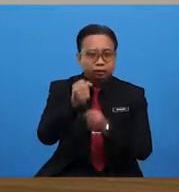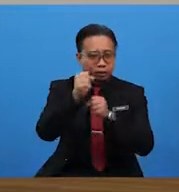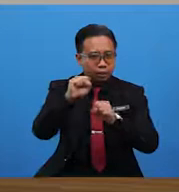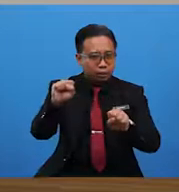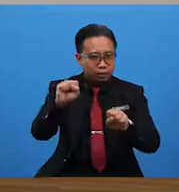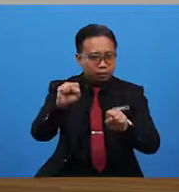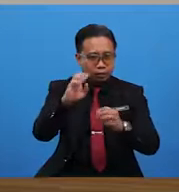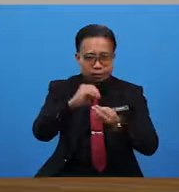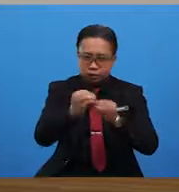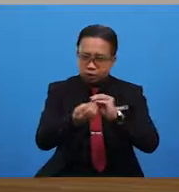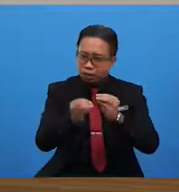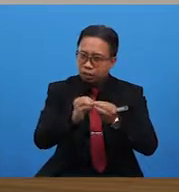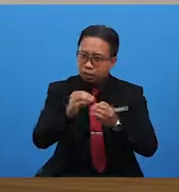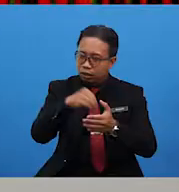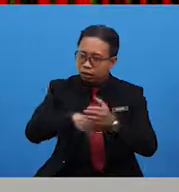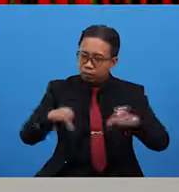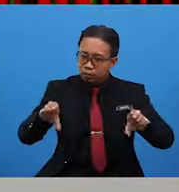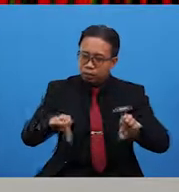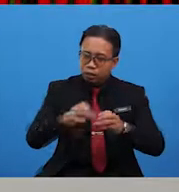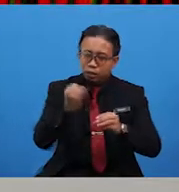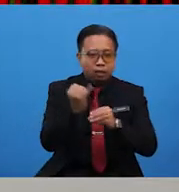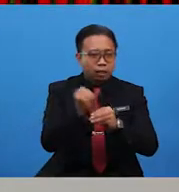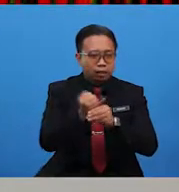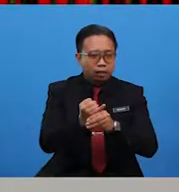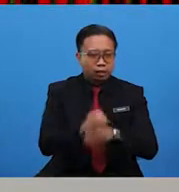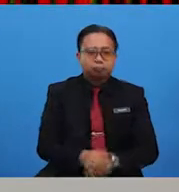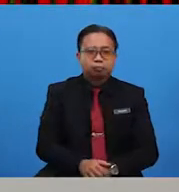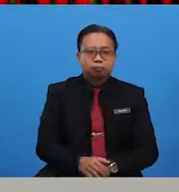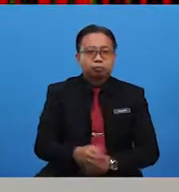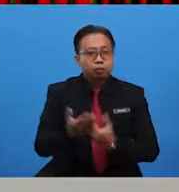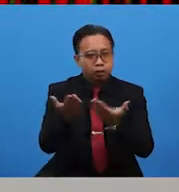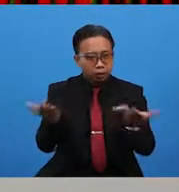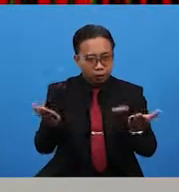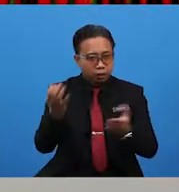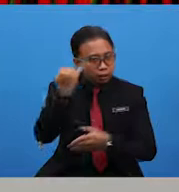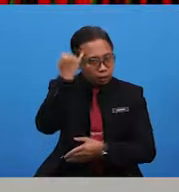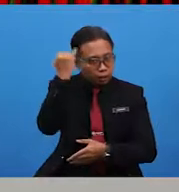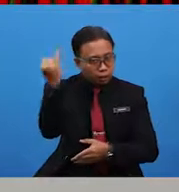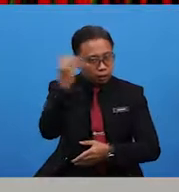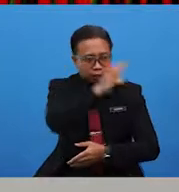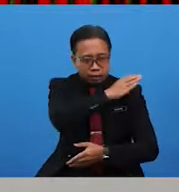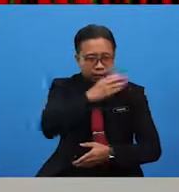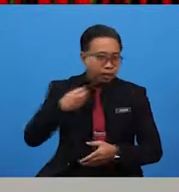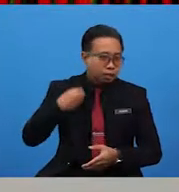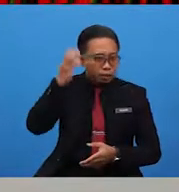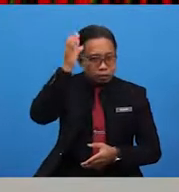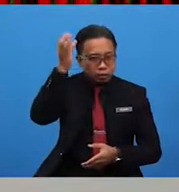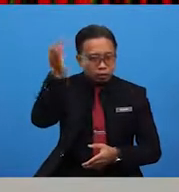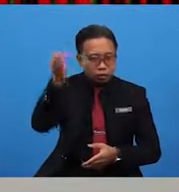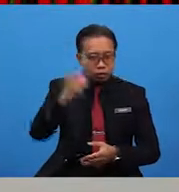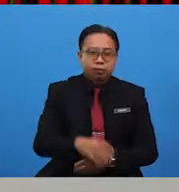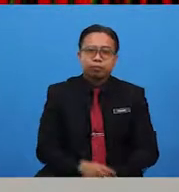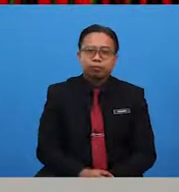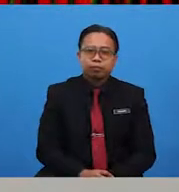masalah dalam proses penghasilan karya mengemukakan atlet ideal dan konsep menyelisik aja terus